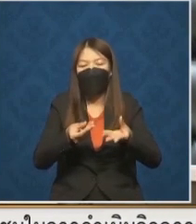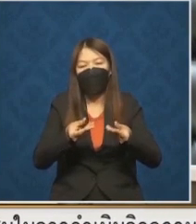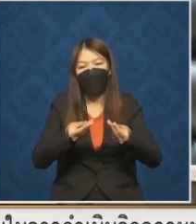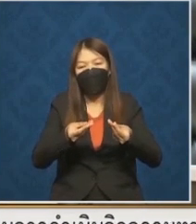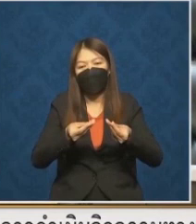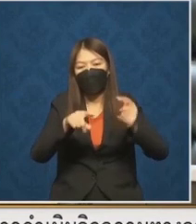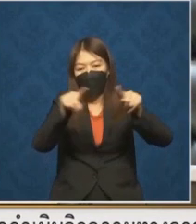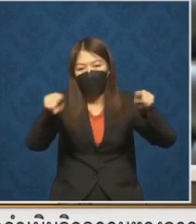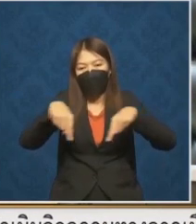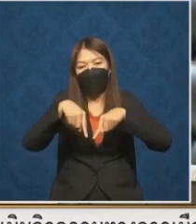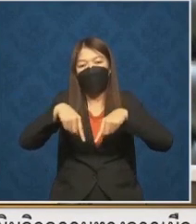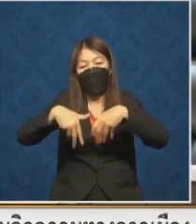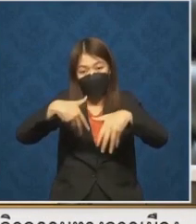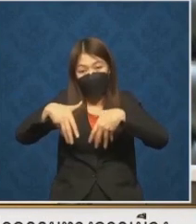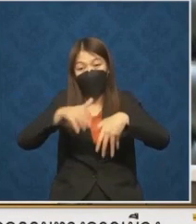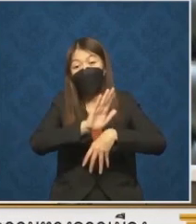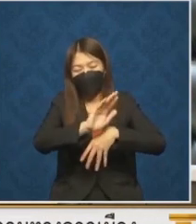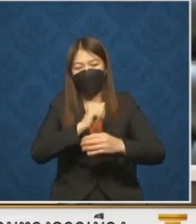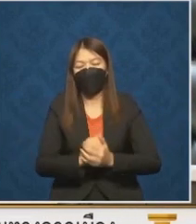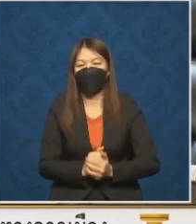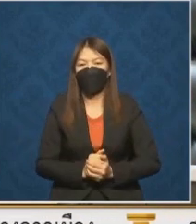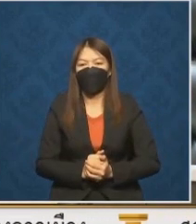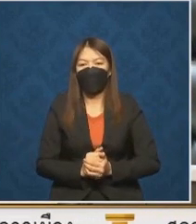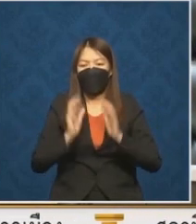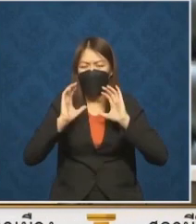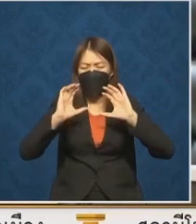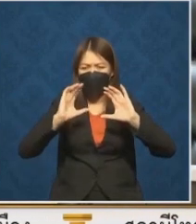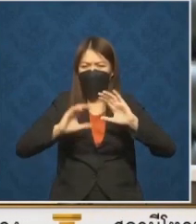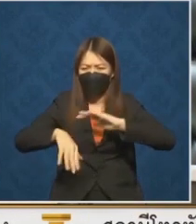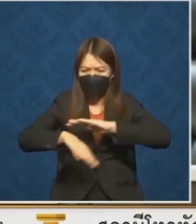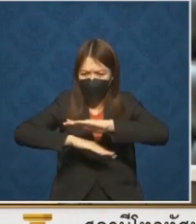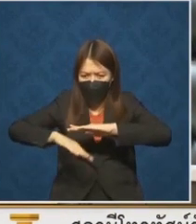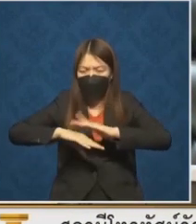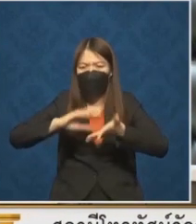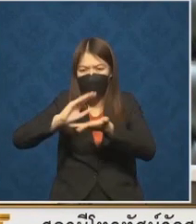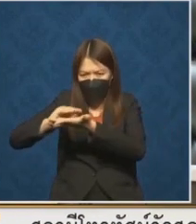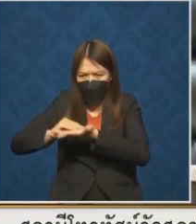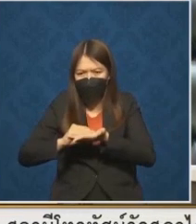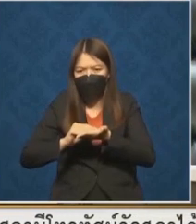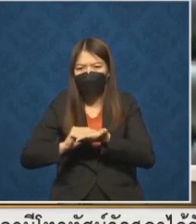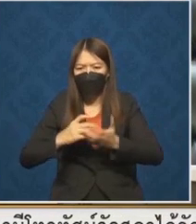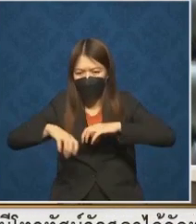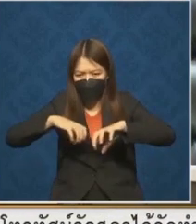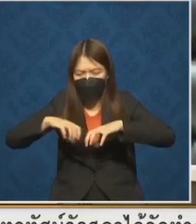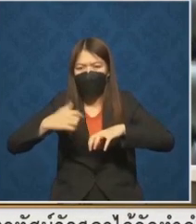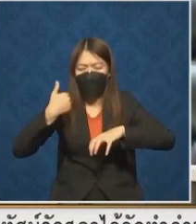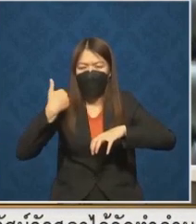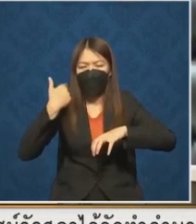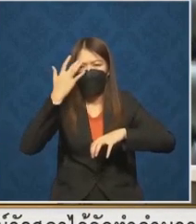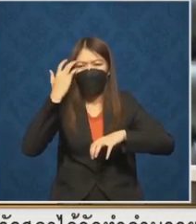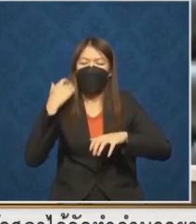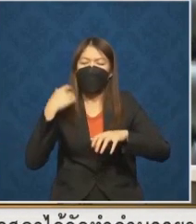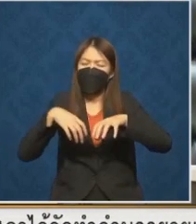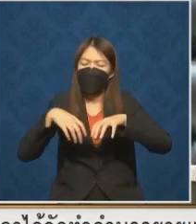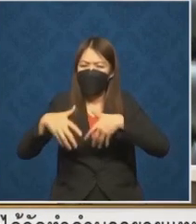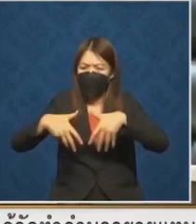ินของประชาชนทั้หมดเพรรัฐบาลมีฐานกติการบริหารประเทศประชาชนจิ